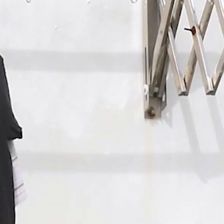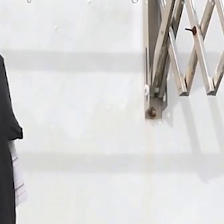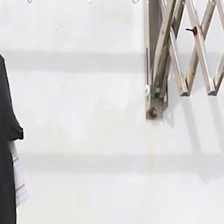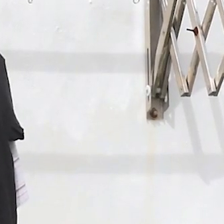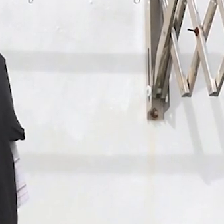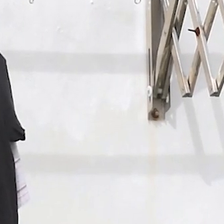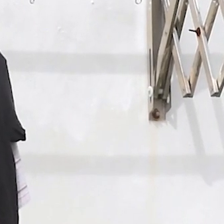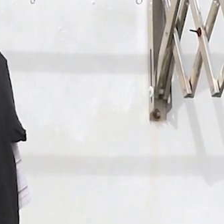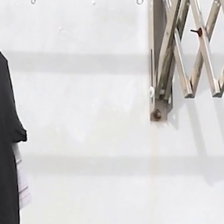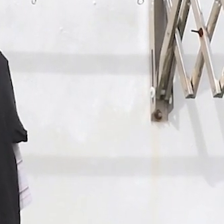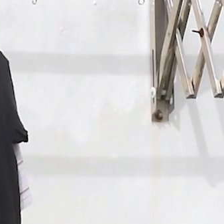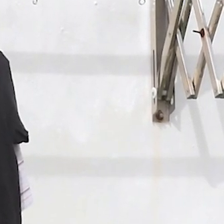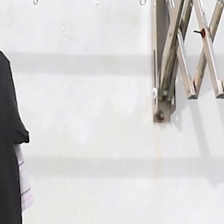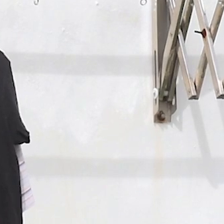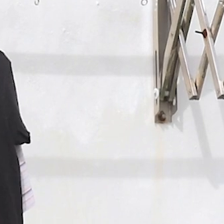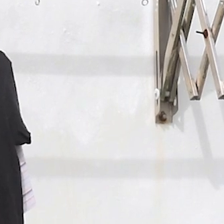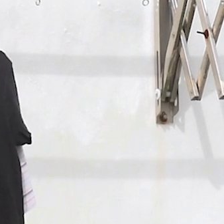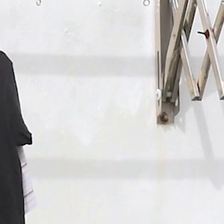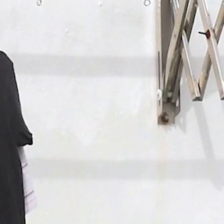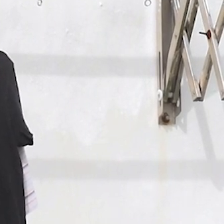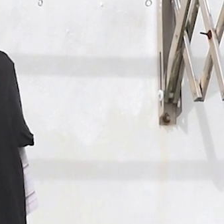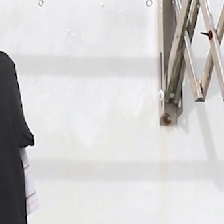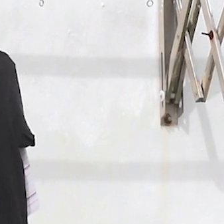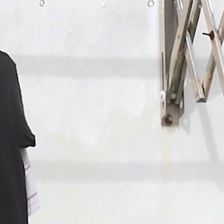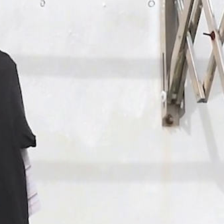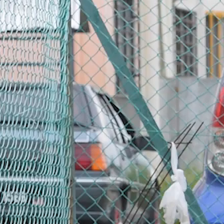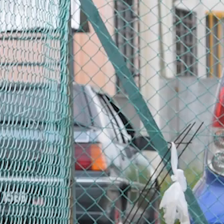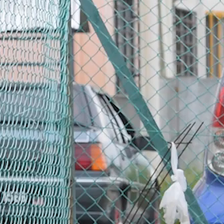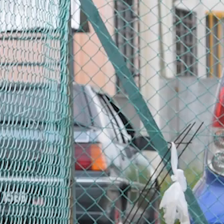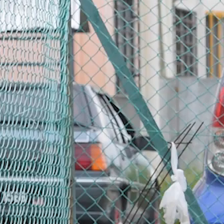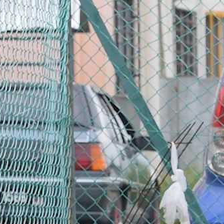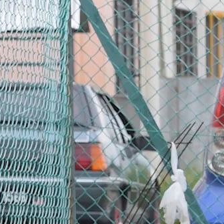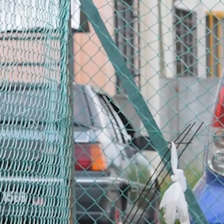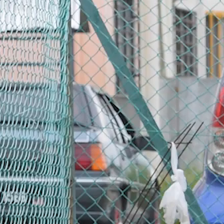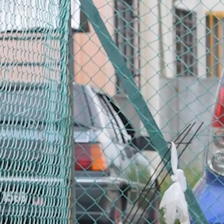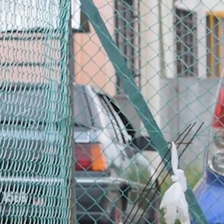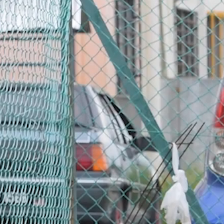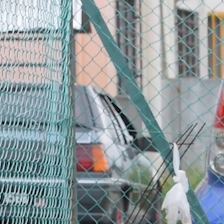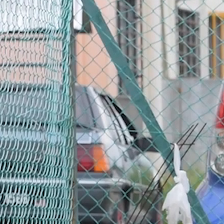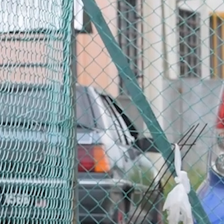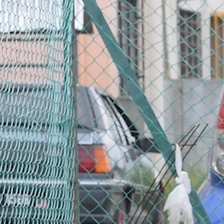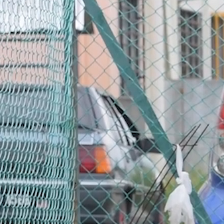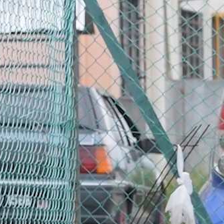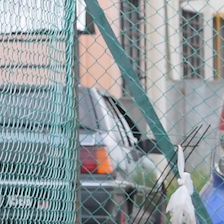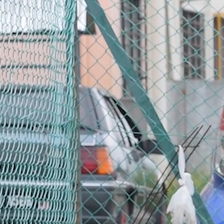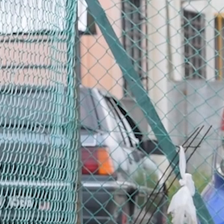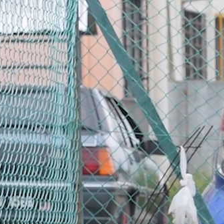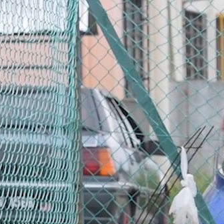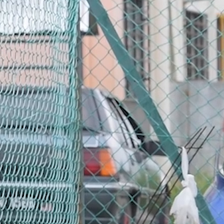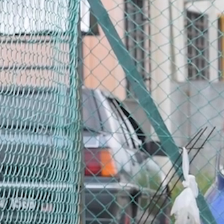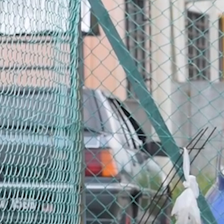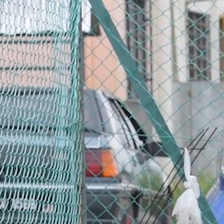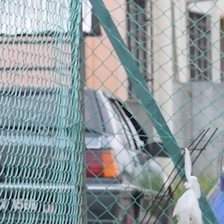PKPD diperketatkan di PPR Taman Harmoni Sandakan mulai daripada